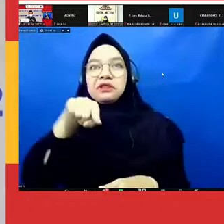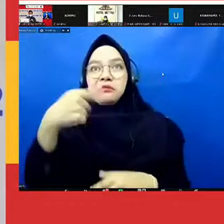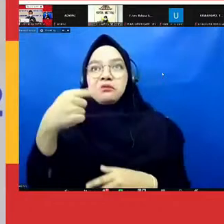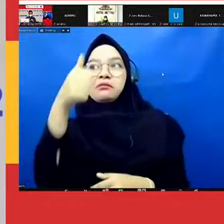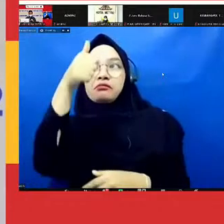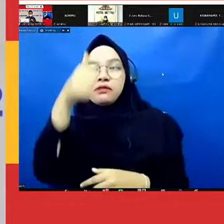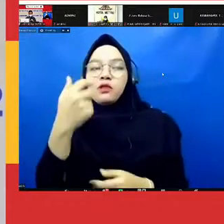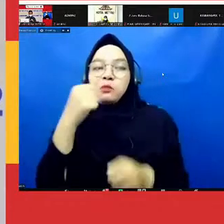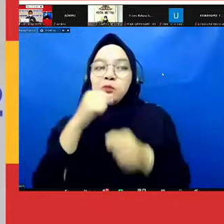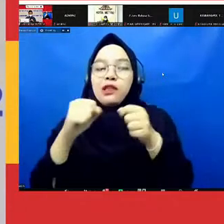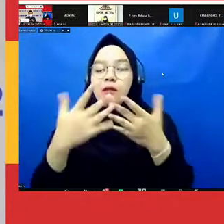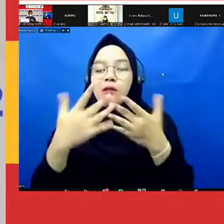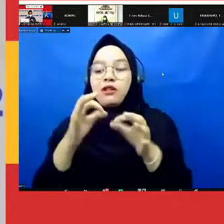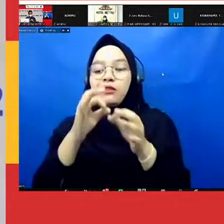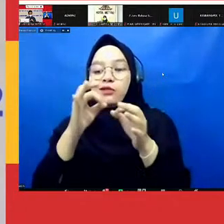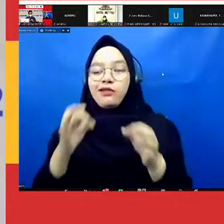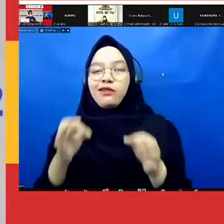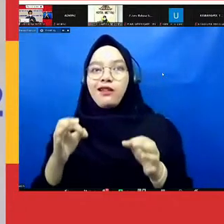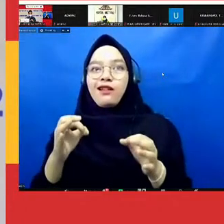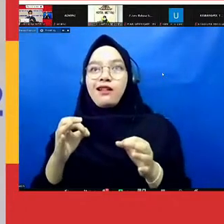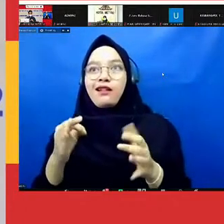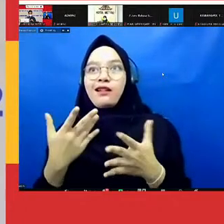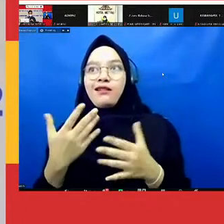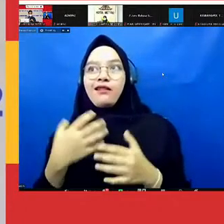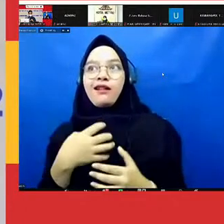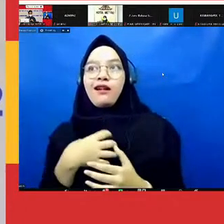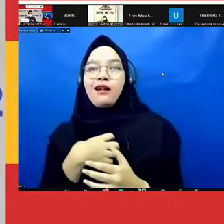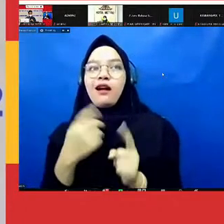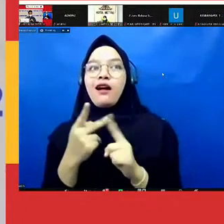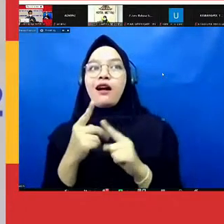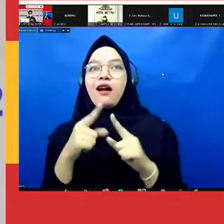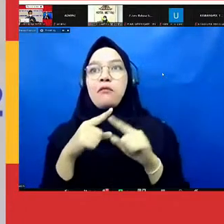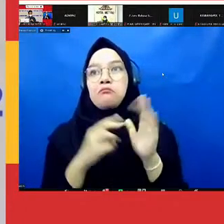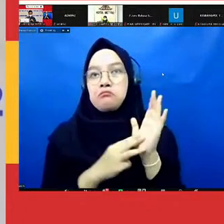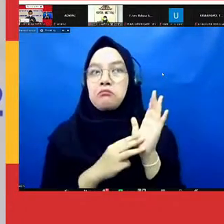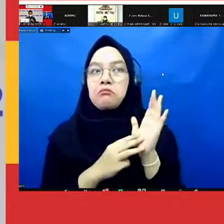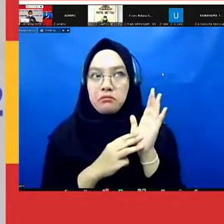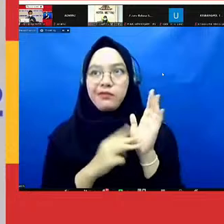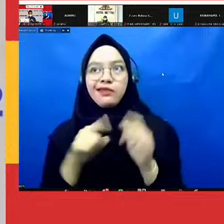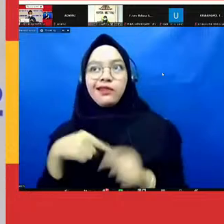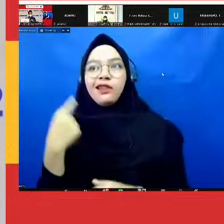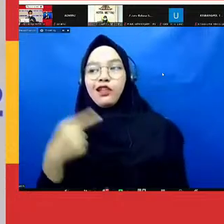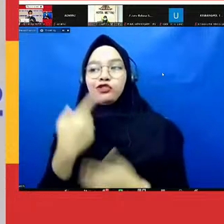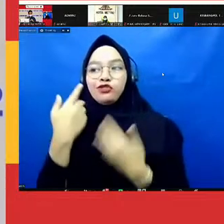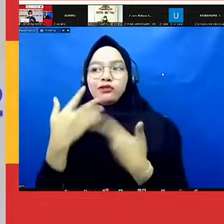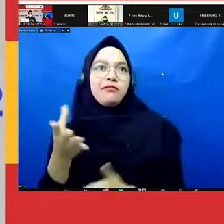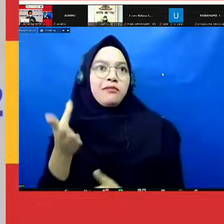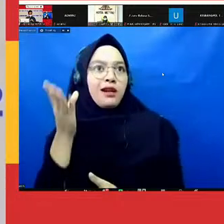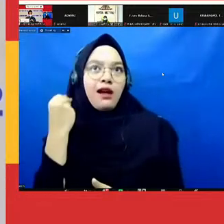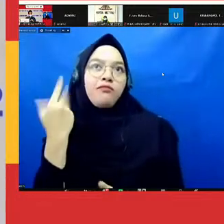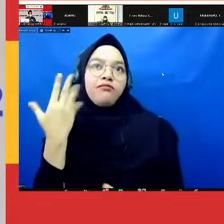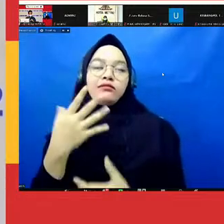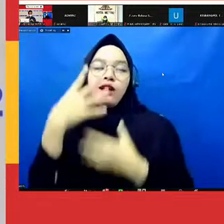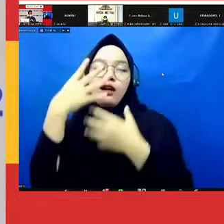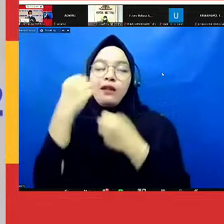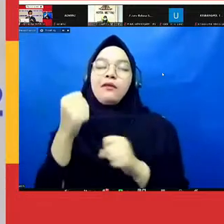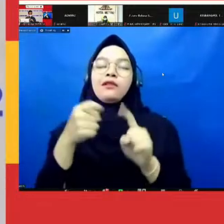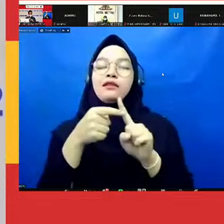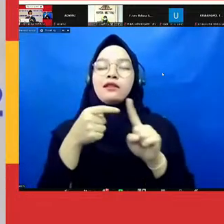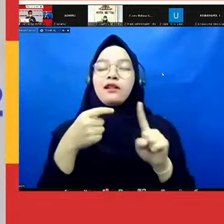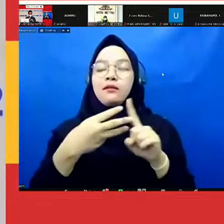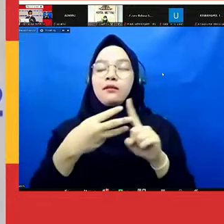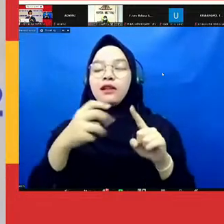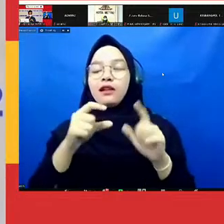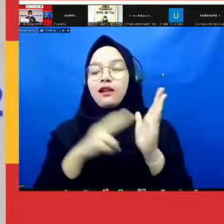tadi sudah mendengarkan harapan dari Ibu Bernadia maupun dari tadi Pak Unang dan Mbak